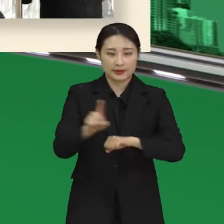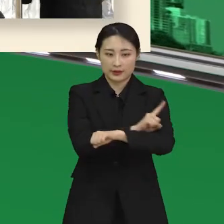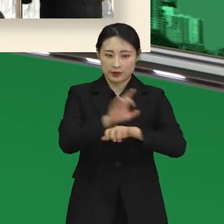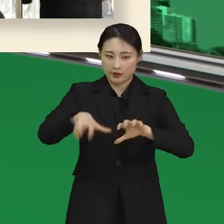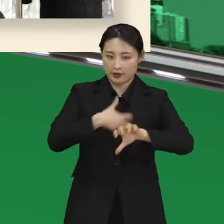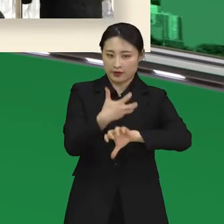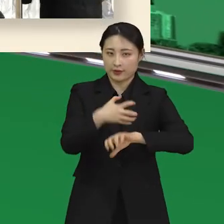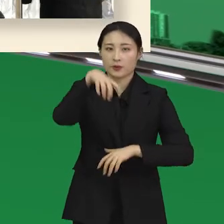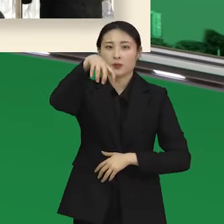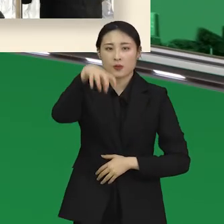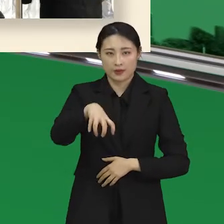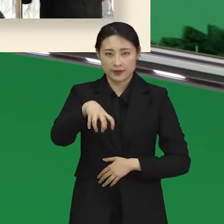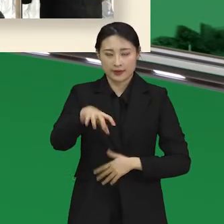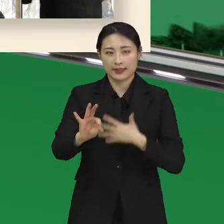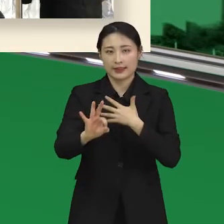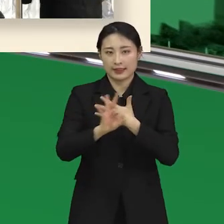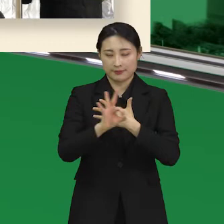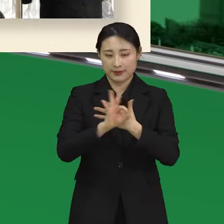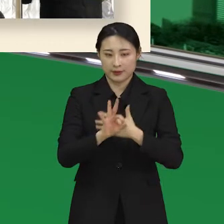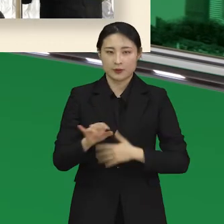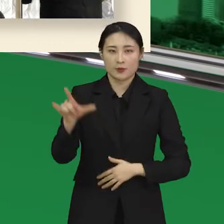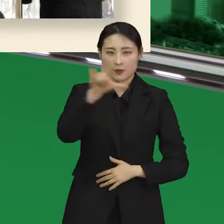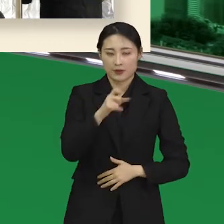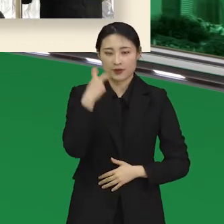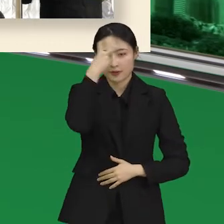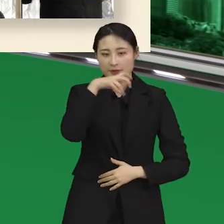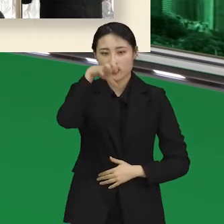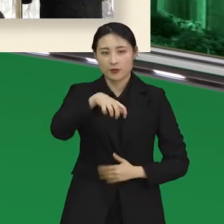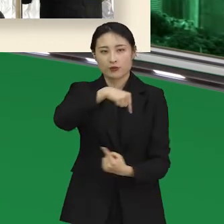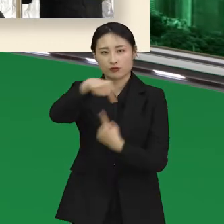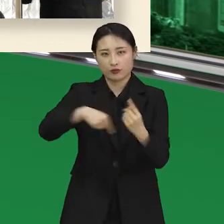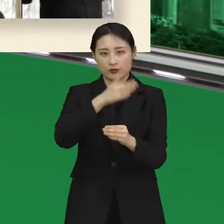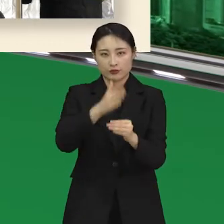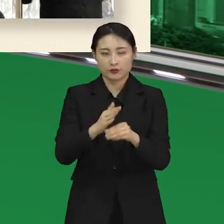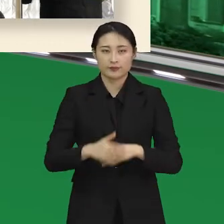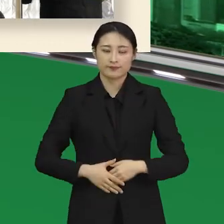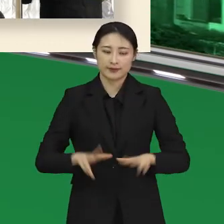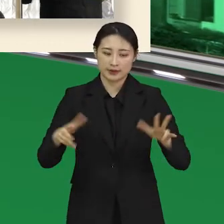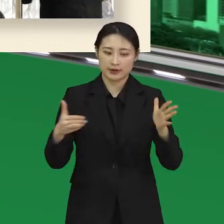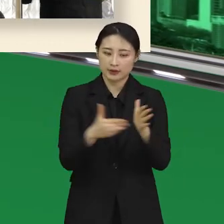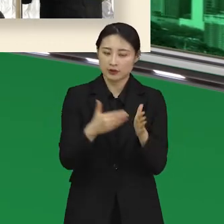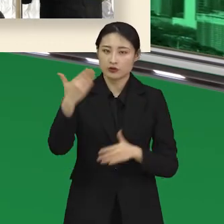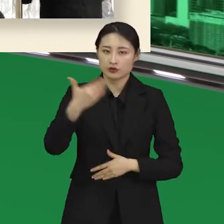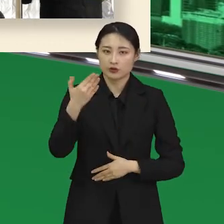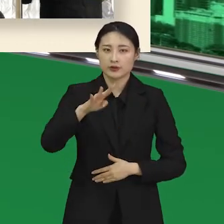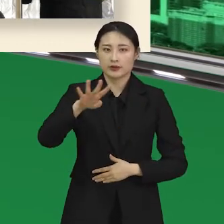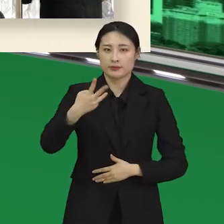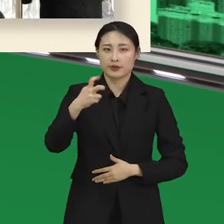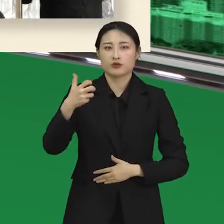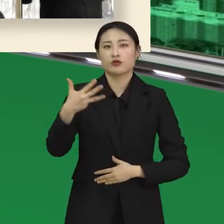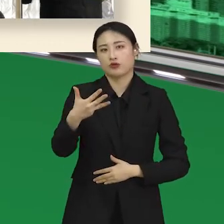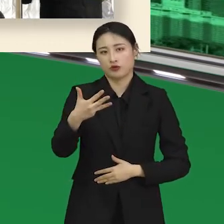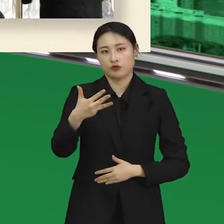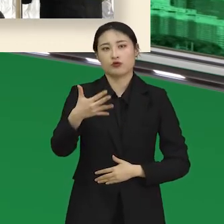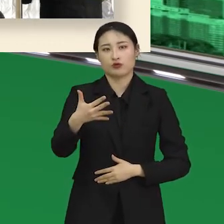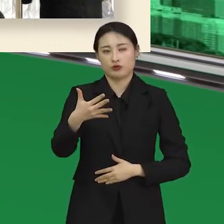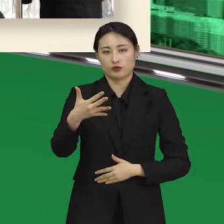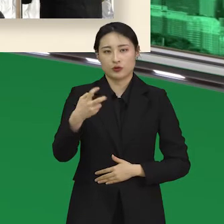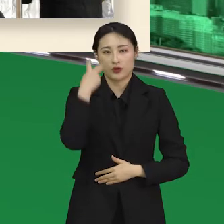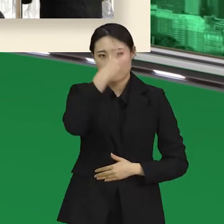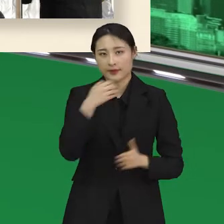혁신 파크에서 임시 선별 검사소를 운영 중인데 지금까지 9,429건의 검사를